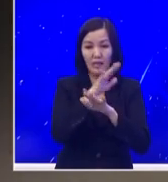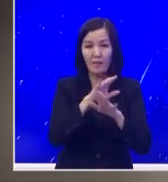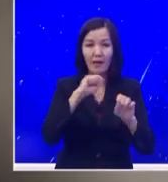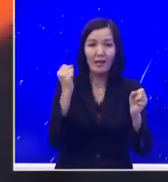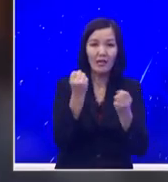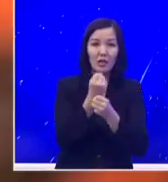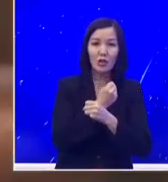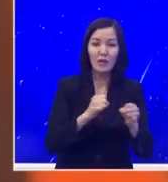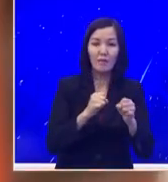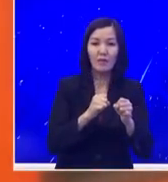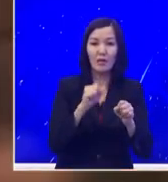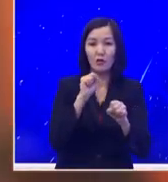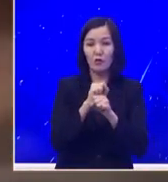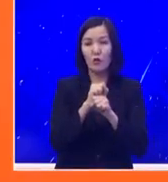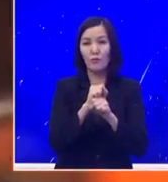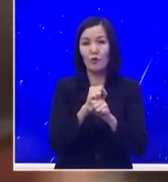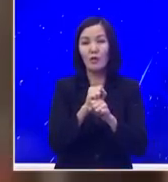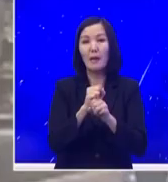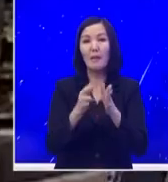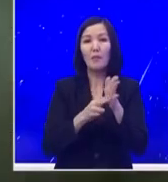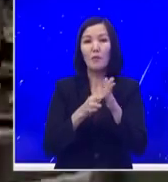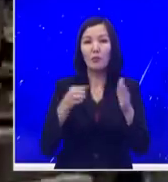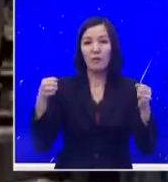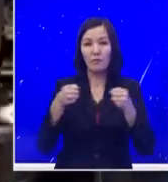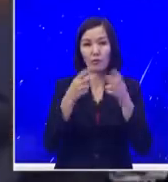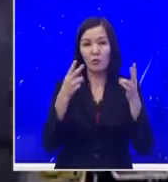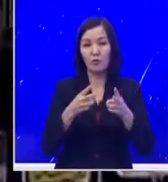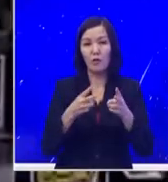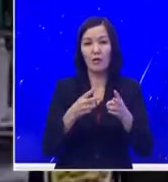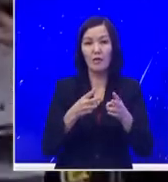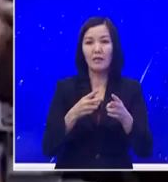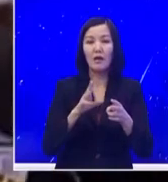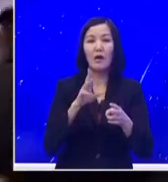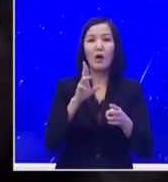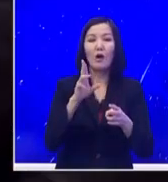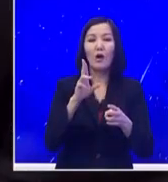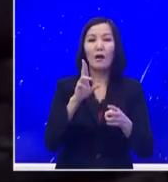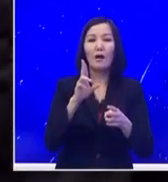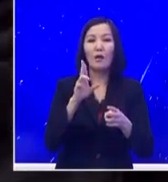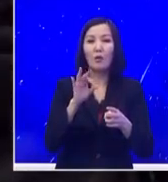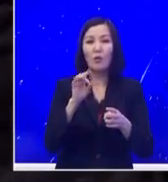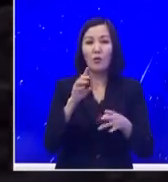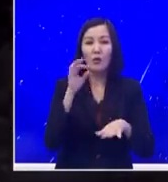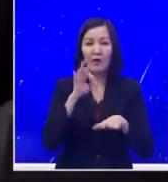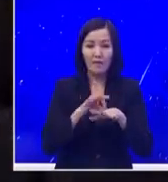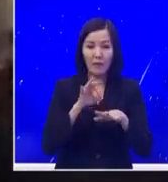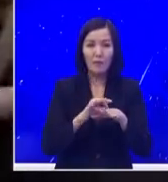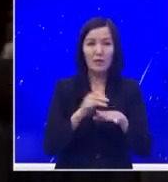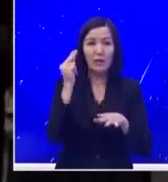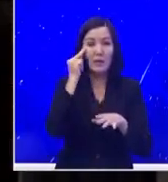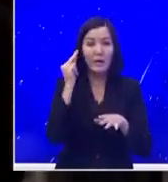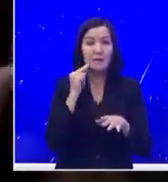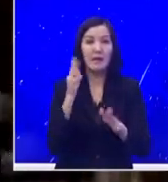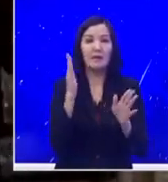жылдамдықпен бекетте тұрған пойызге соғылған. Тәж вирусы қоршаған ортаға зиянын тигізіп жатыр. Қытай экологтары осылай